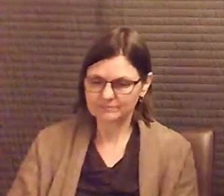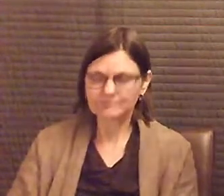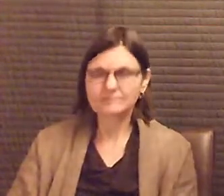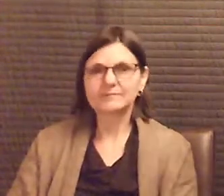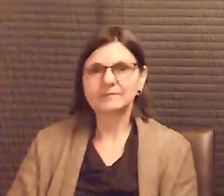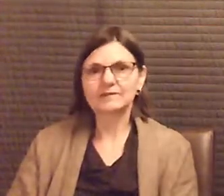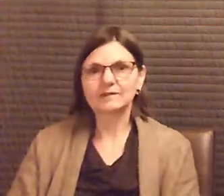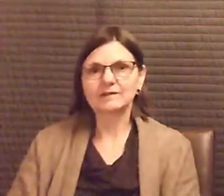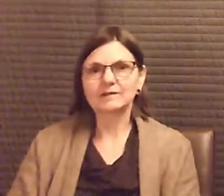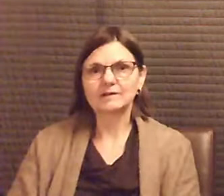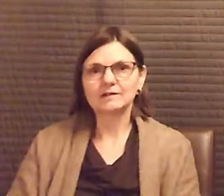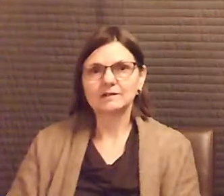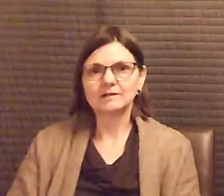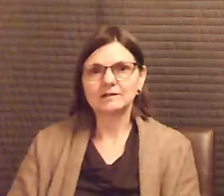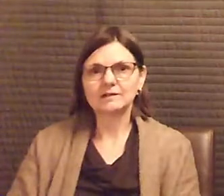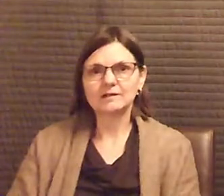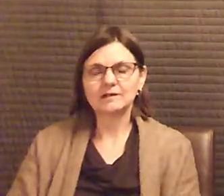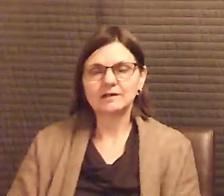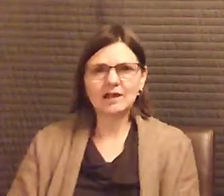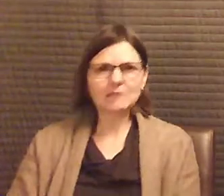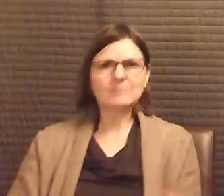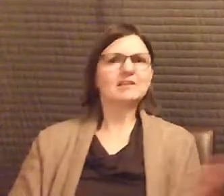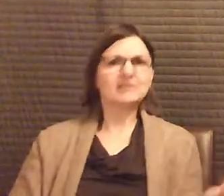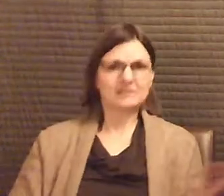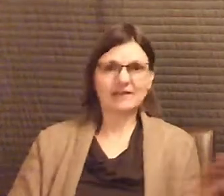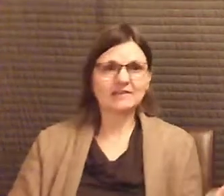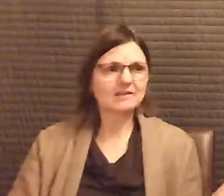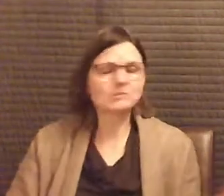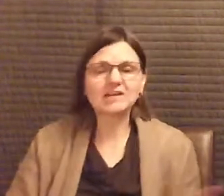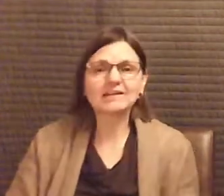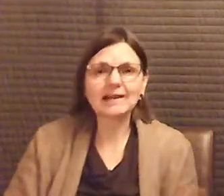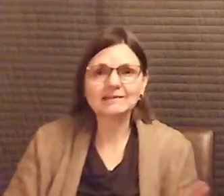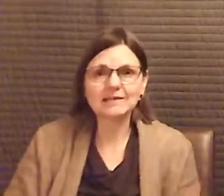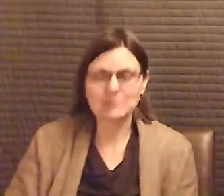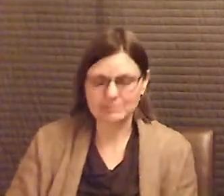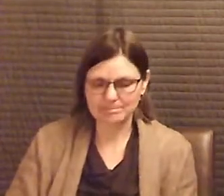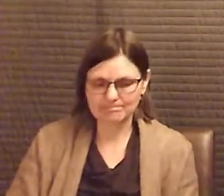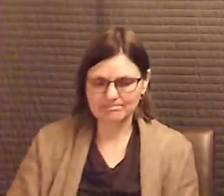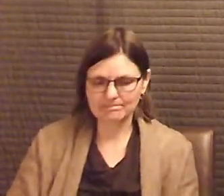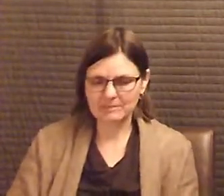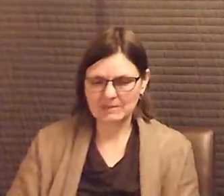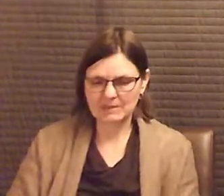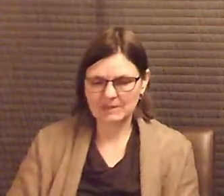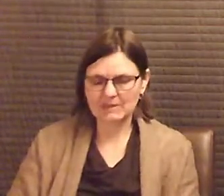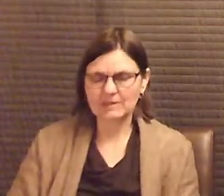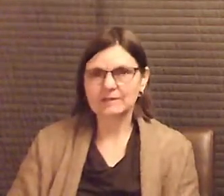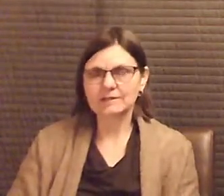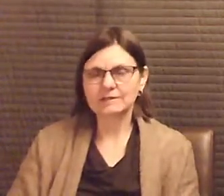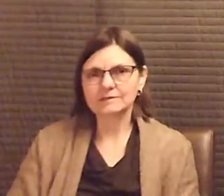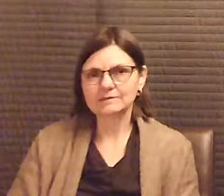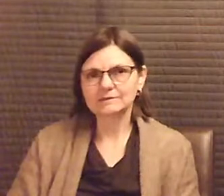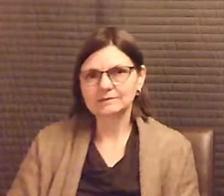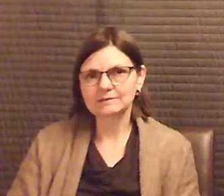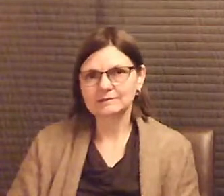means big up in this module haar en alle mindere dienaar in deze moderne tijd hebben en stil